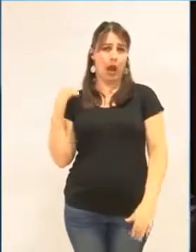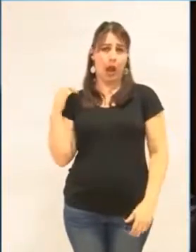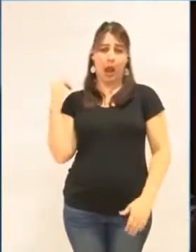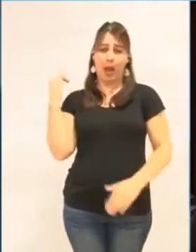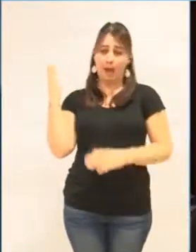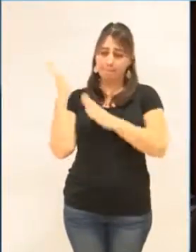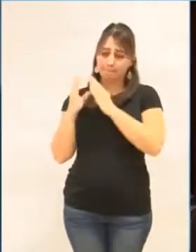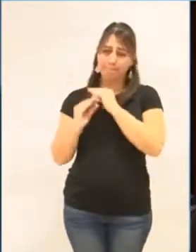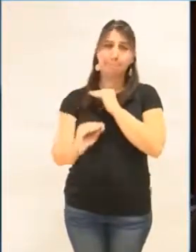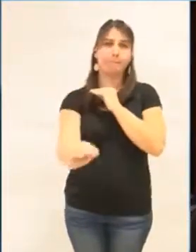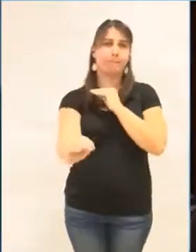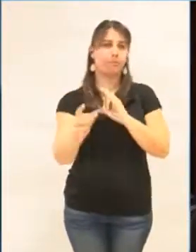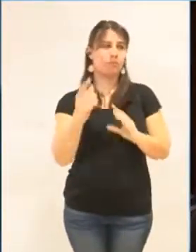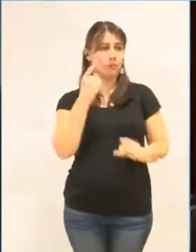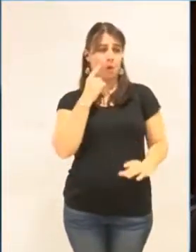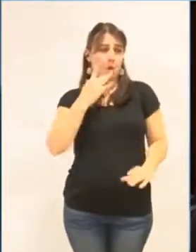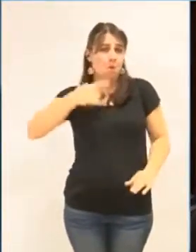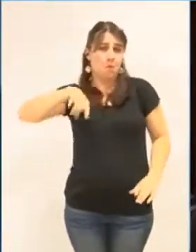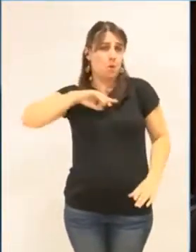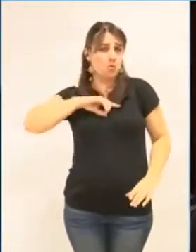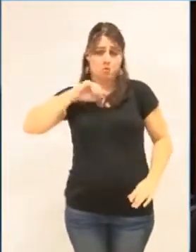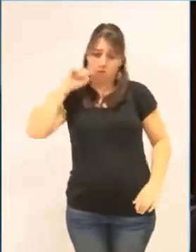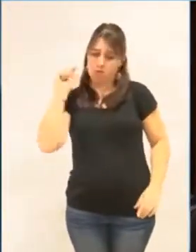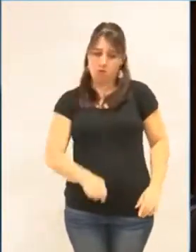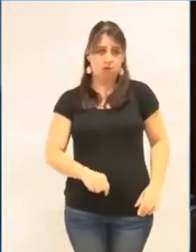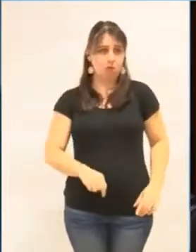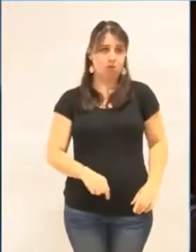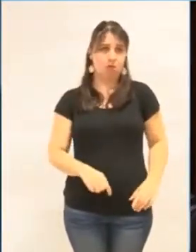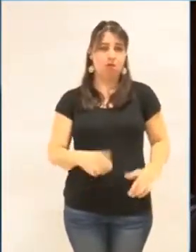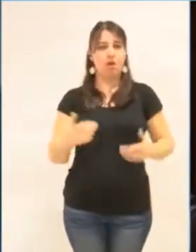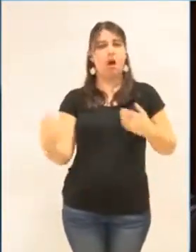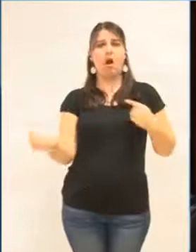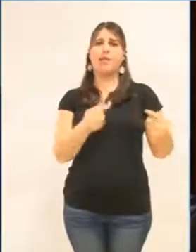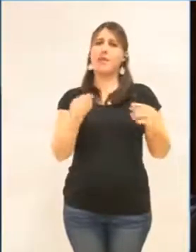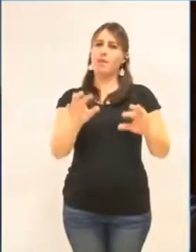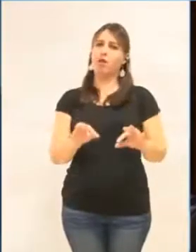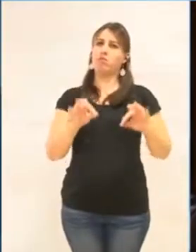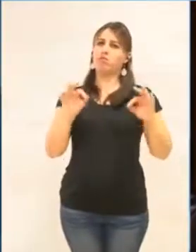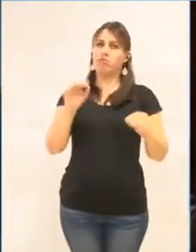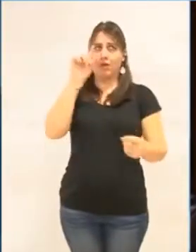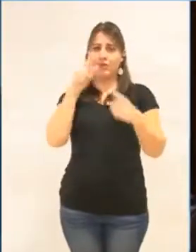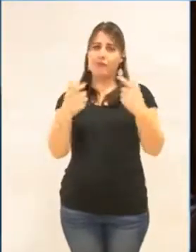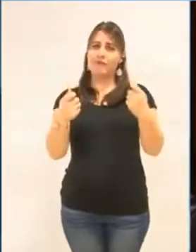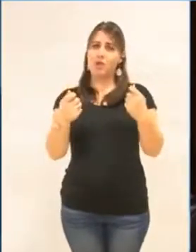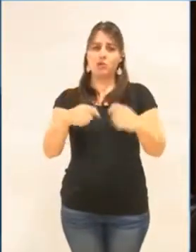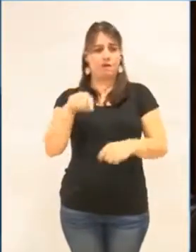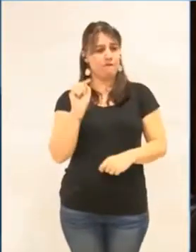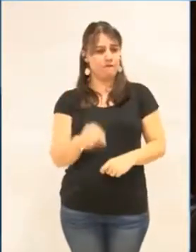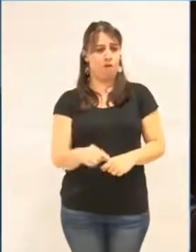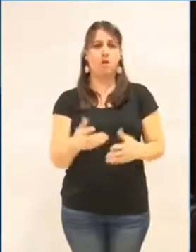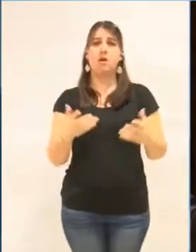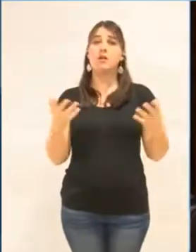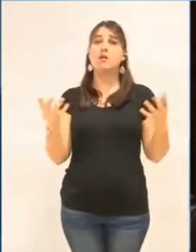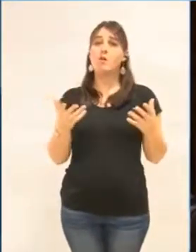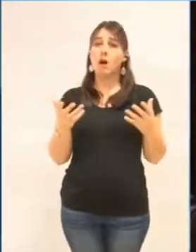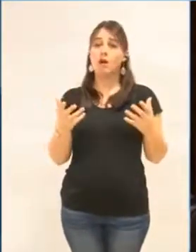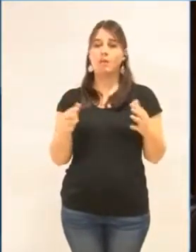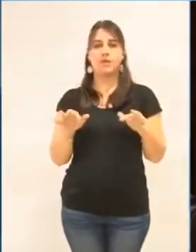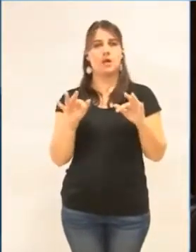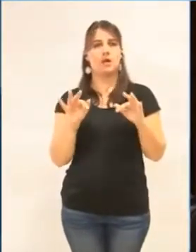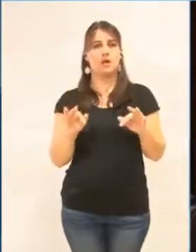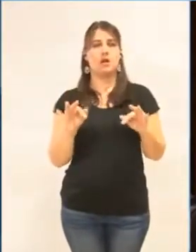semble indispensable, si nous voulons avoir un débat serein sur ces questions de finances, c'est celui qui consiste à donner